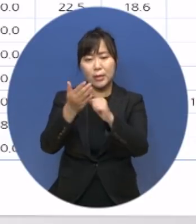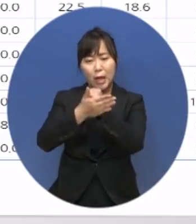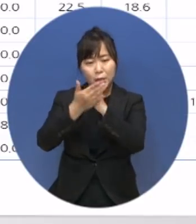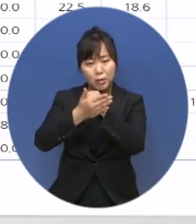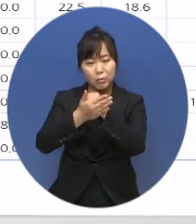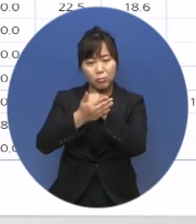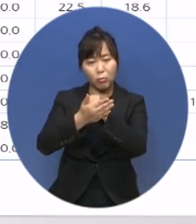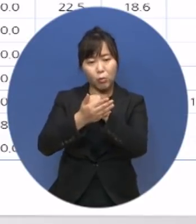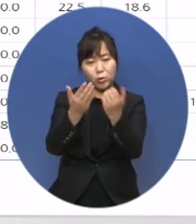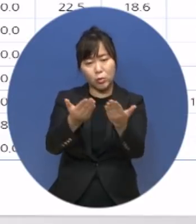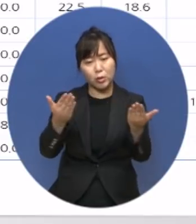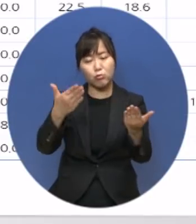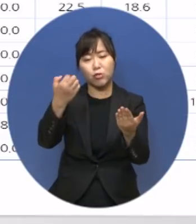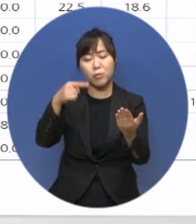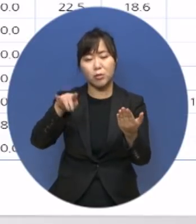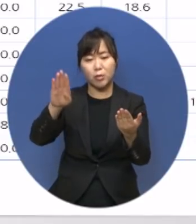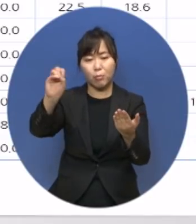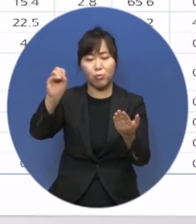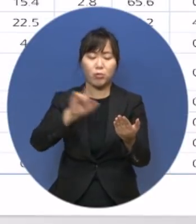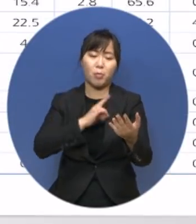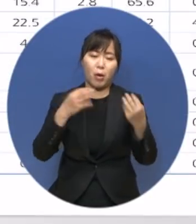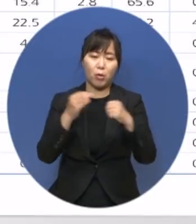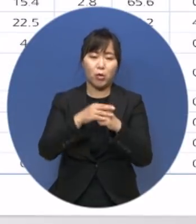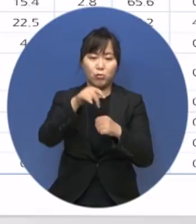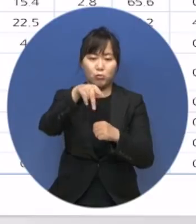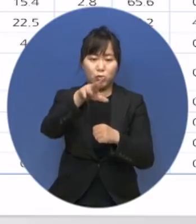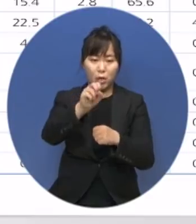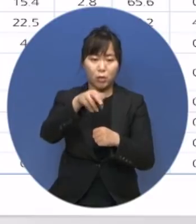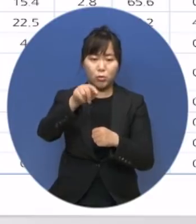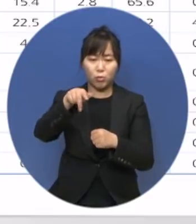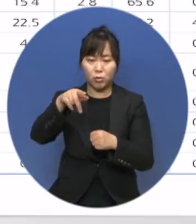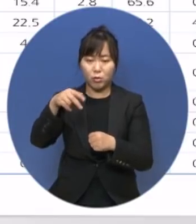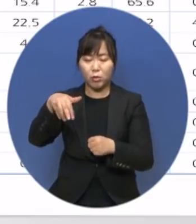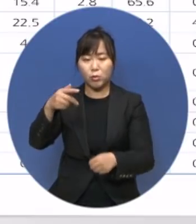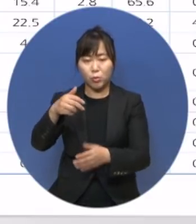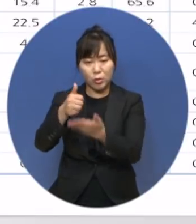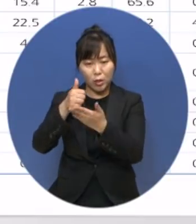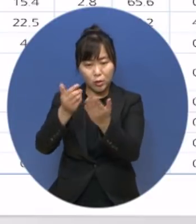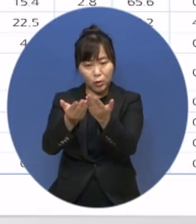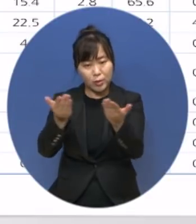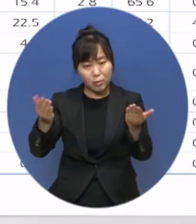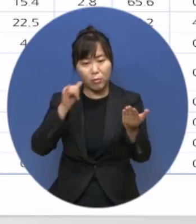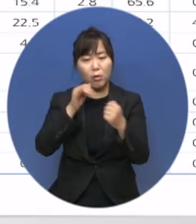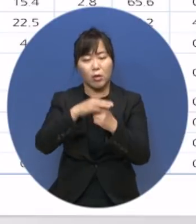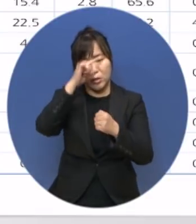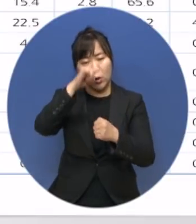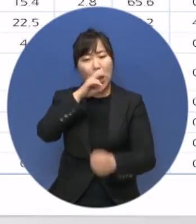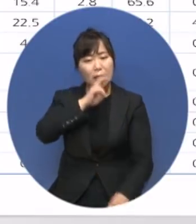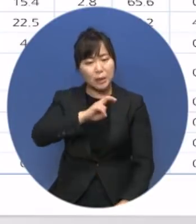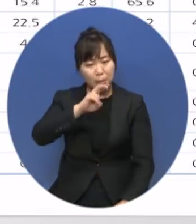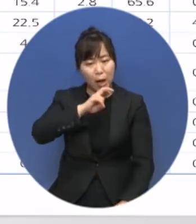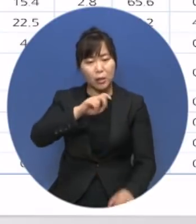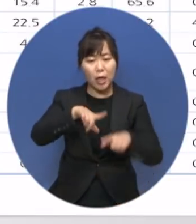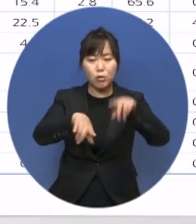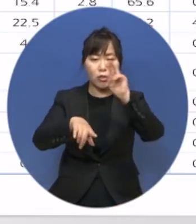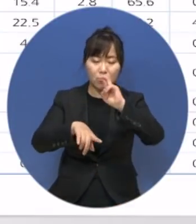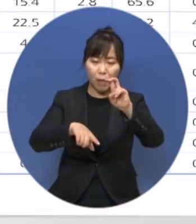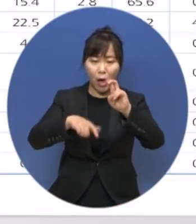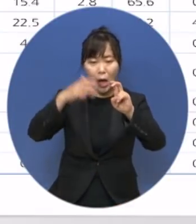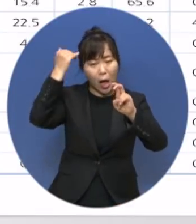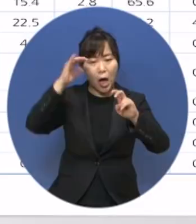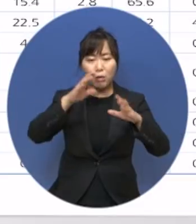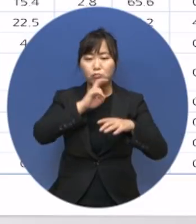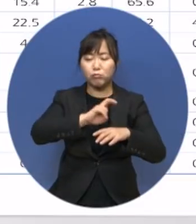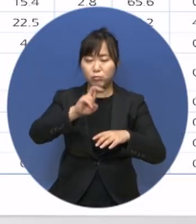92.4% 가장 높았고요. 수상, 초청 전시 순으로 나타났습니다. 서양음악, 대중음악, 국악, 무용, 연극 분야를